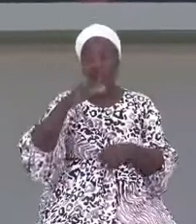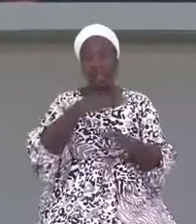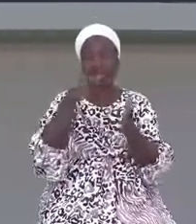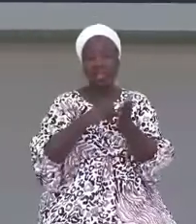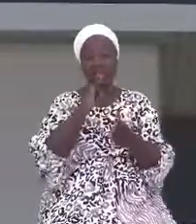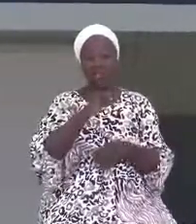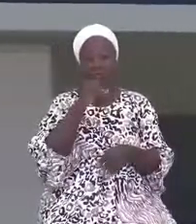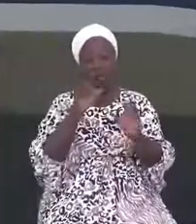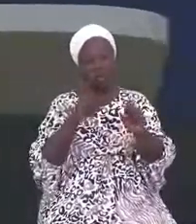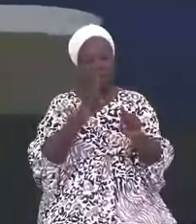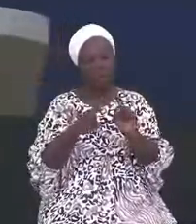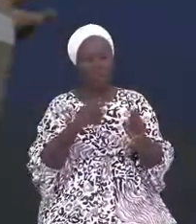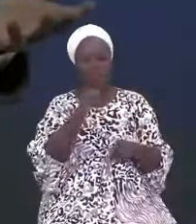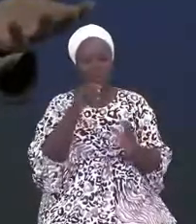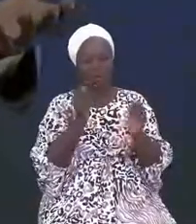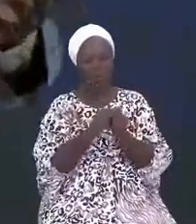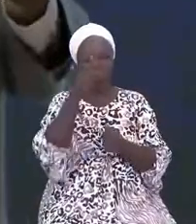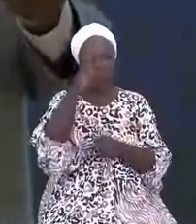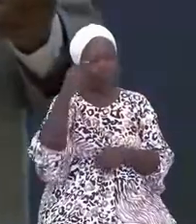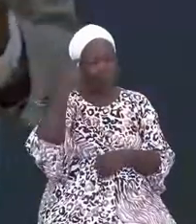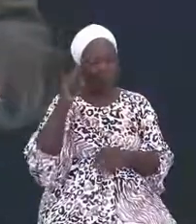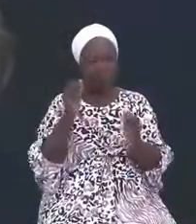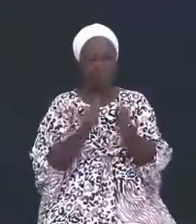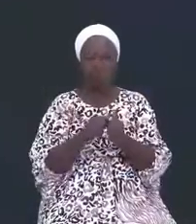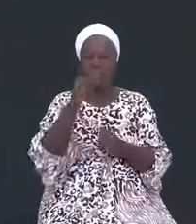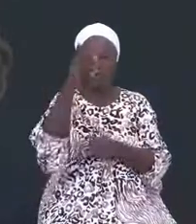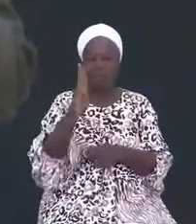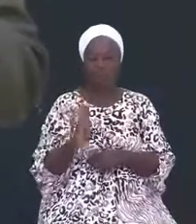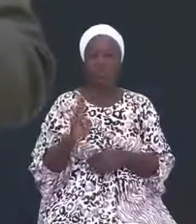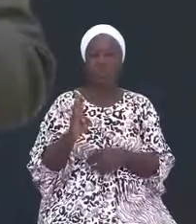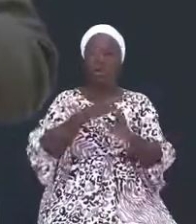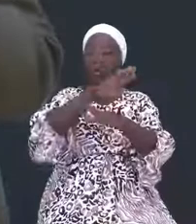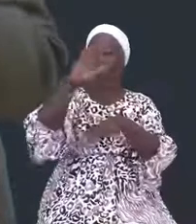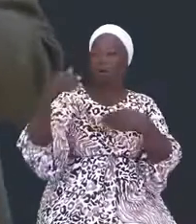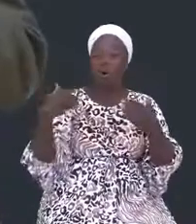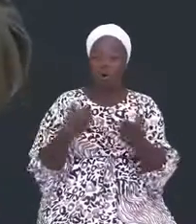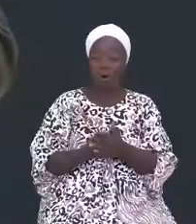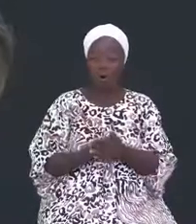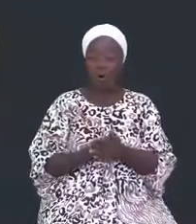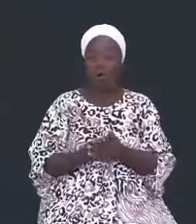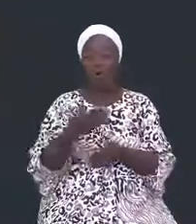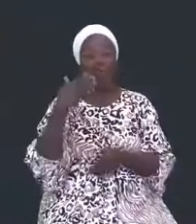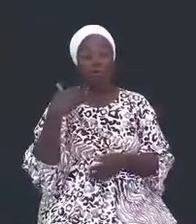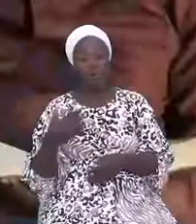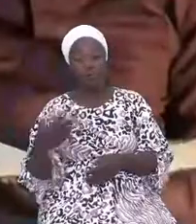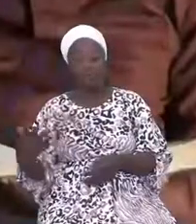non à Dieu car à Dieu tout est possible